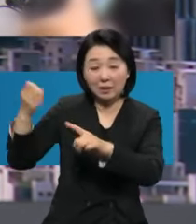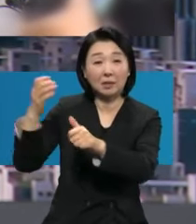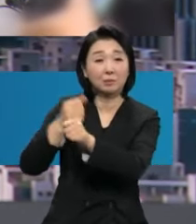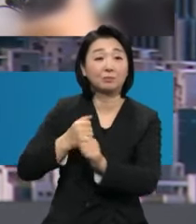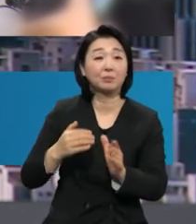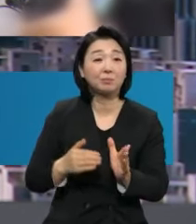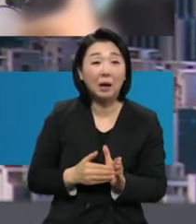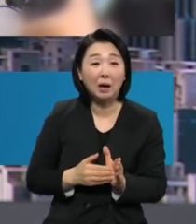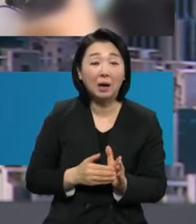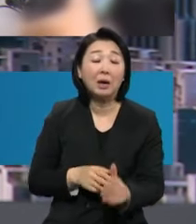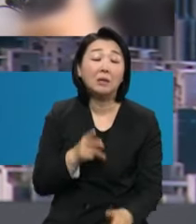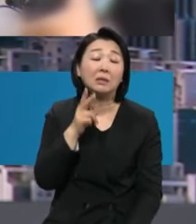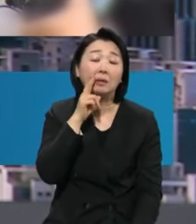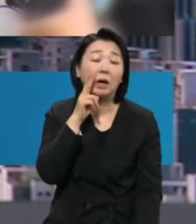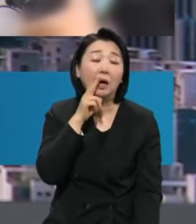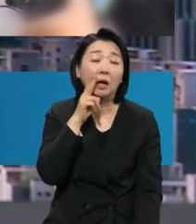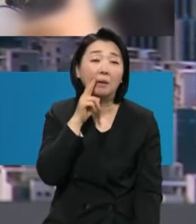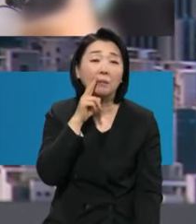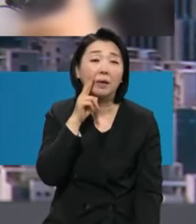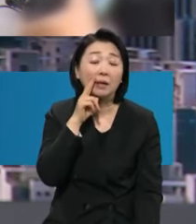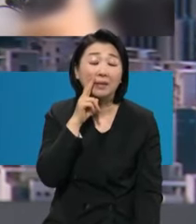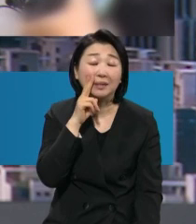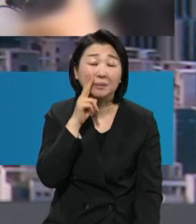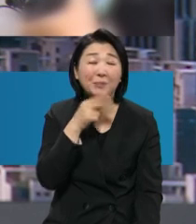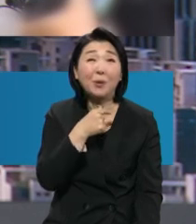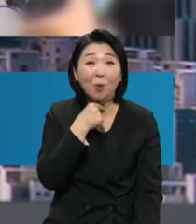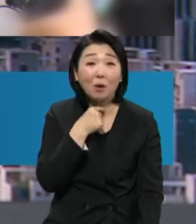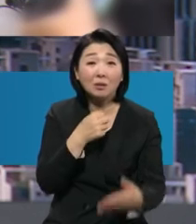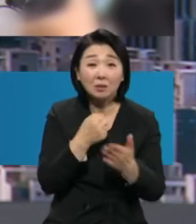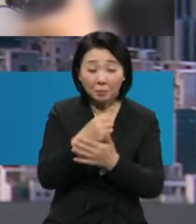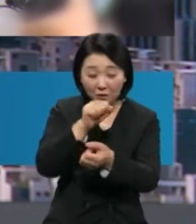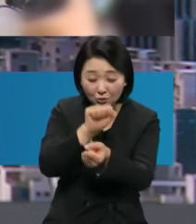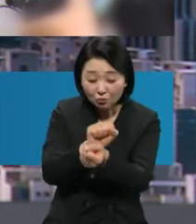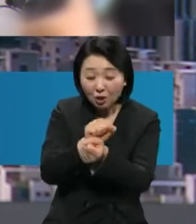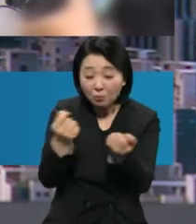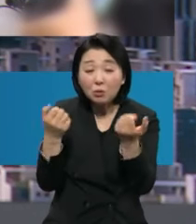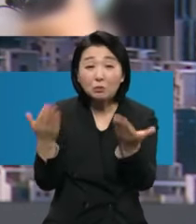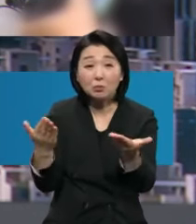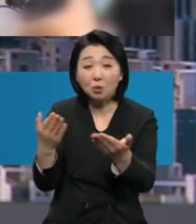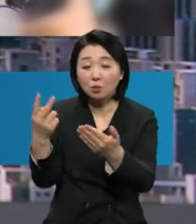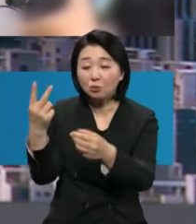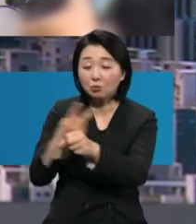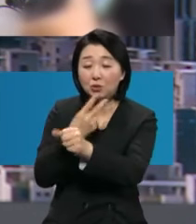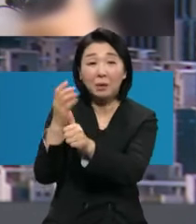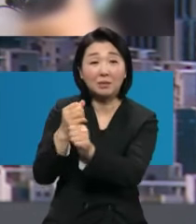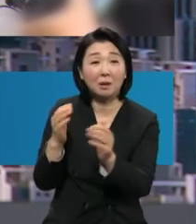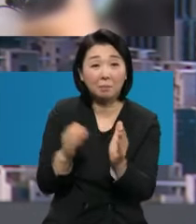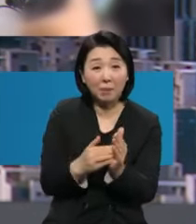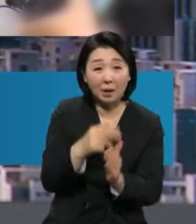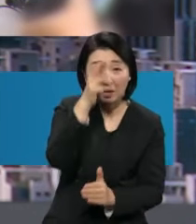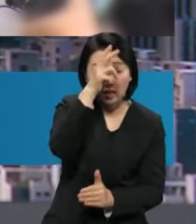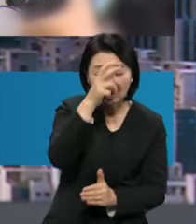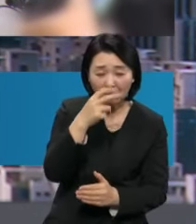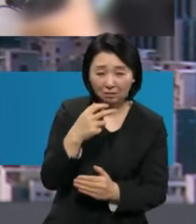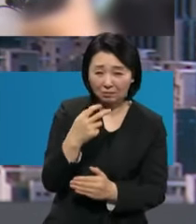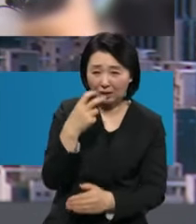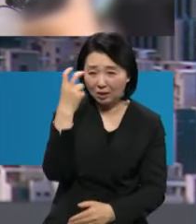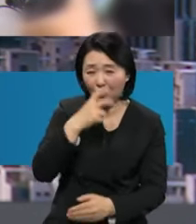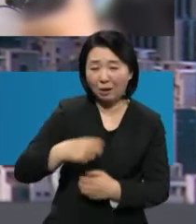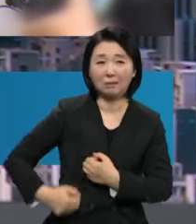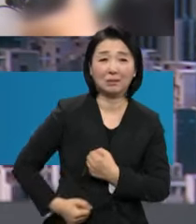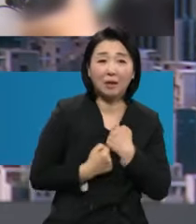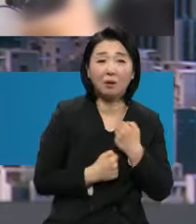붙잡혔습니다. 담배를 피우라며 수갑을 풀어줬다가 2시간 만에 잡혔는데 경찰의 관리 소홀로 피의자를 놓치는